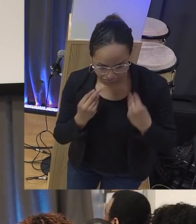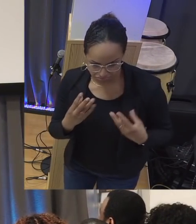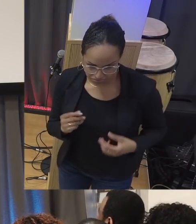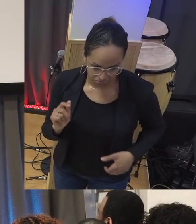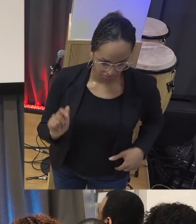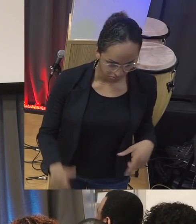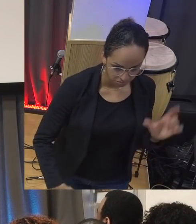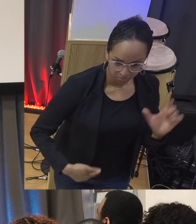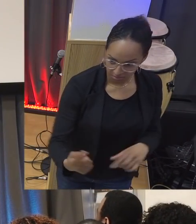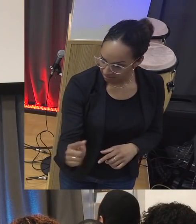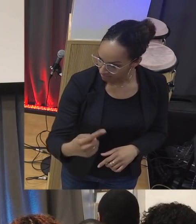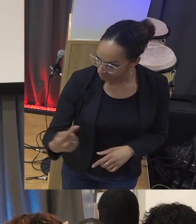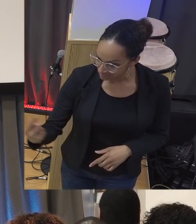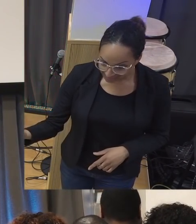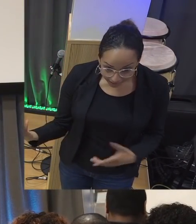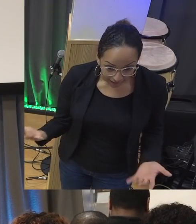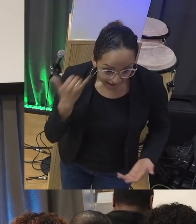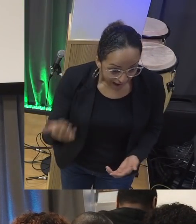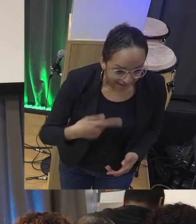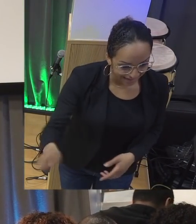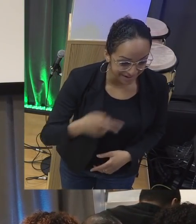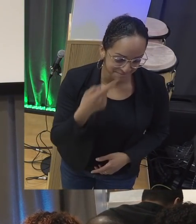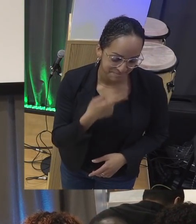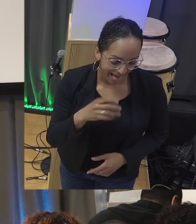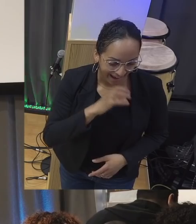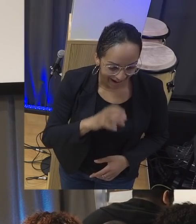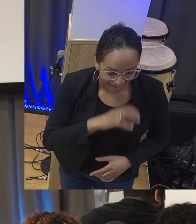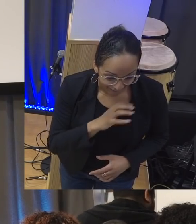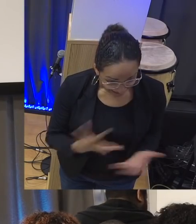Ça n'a pas marché, ça n'a oufé là-haut. Oh.